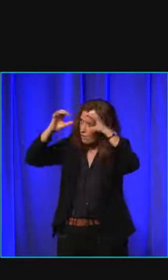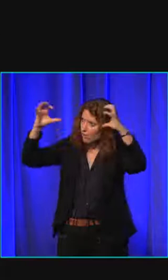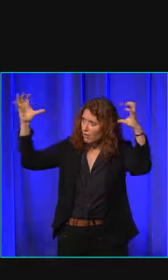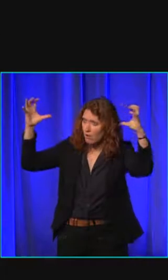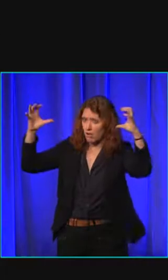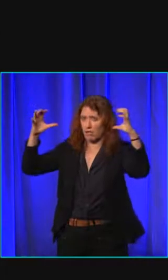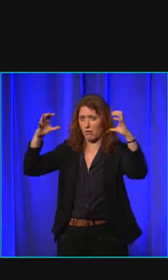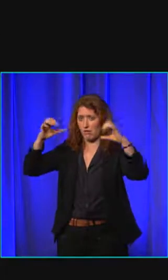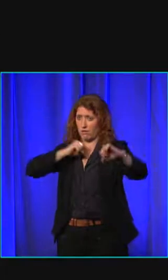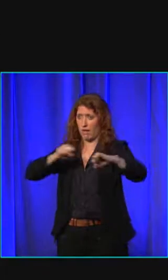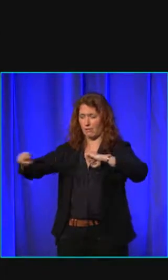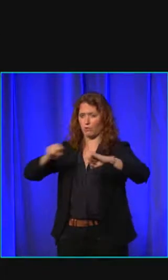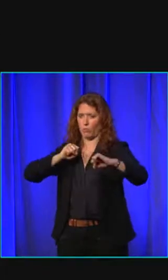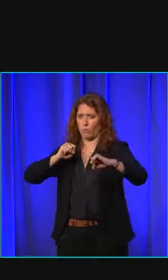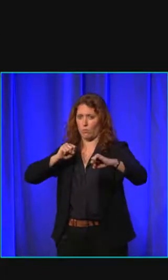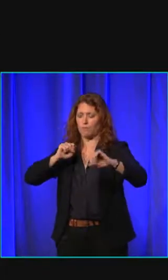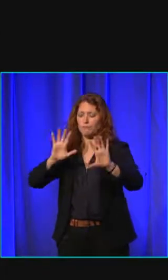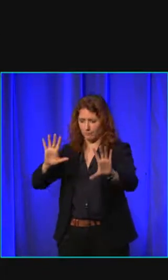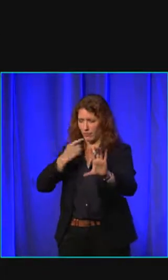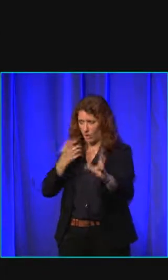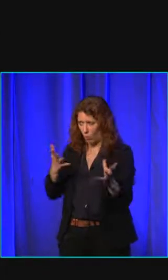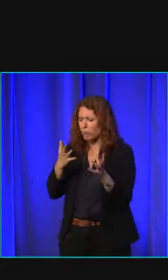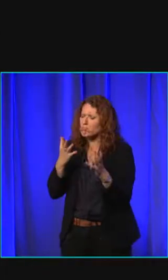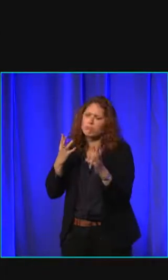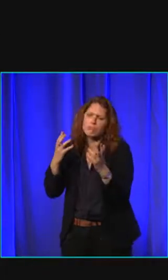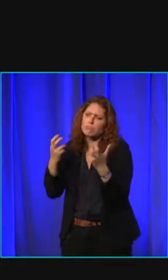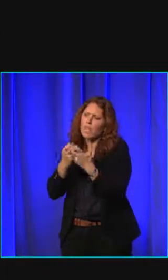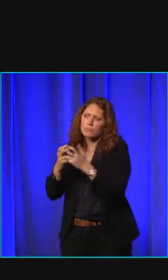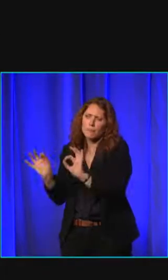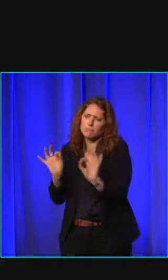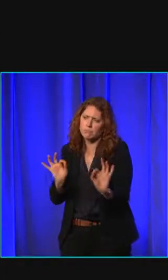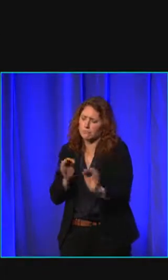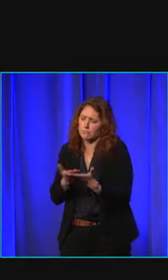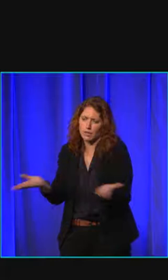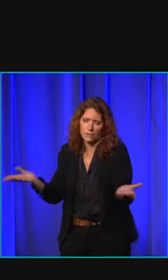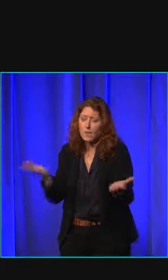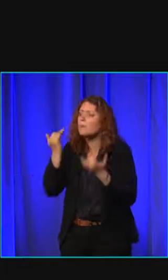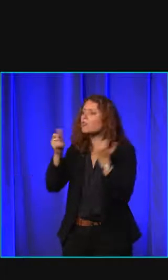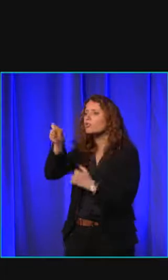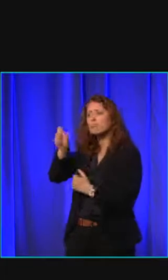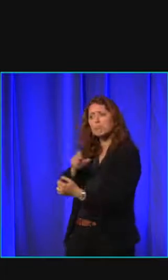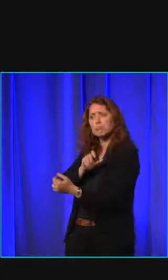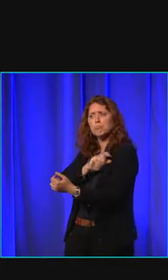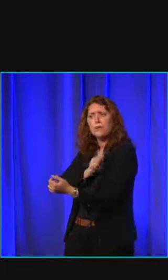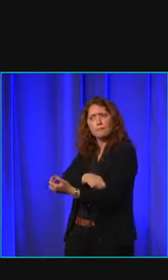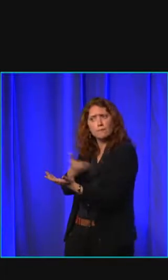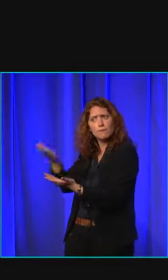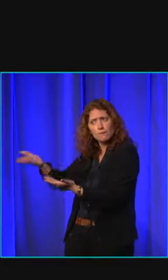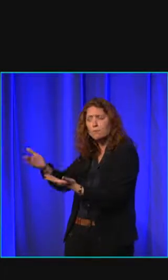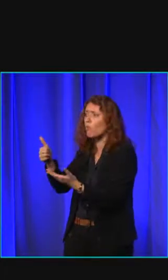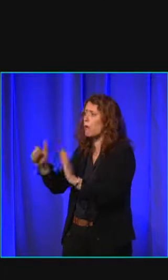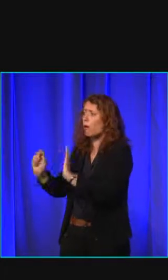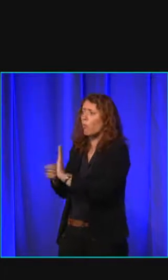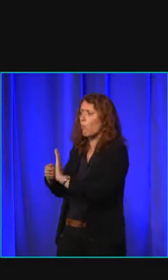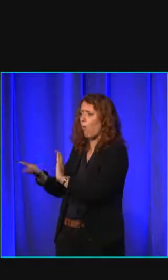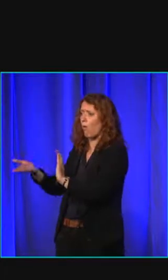dire ? Je vais illustrer très simplement. On va prendre un sportif à un moment, à un